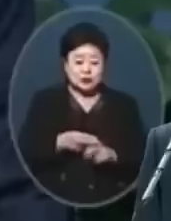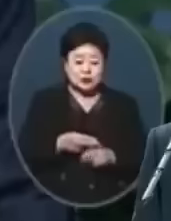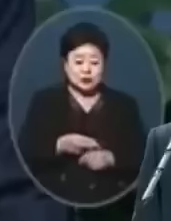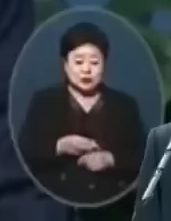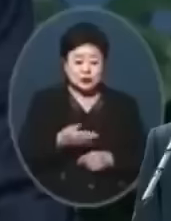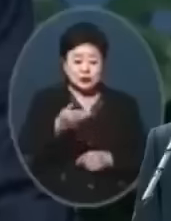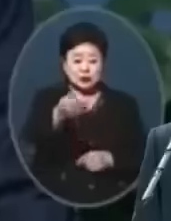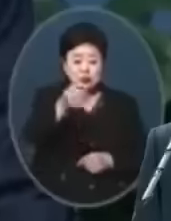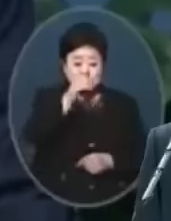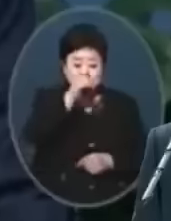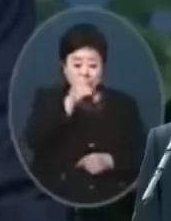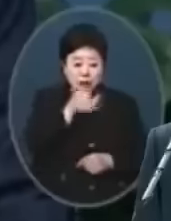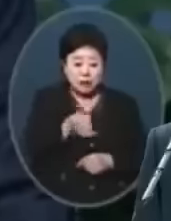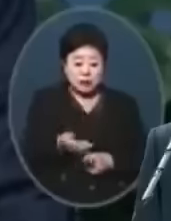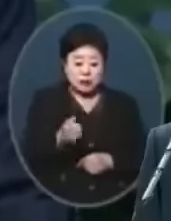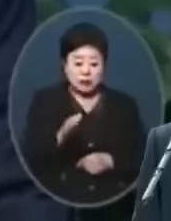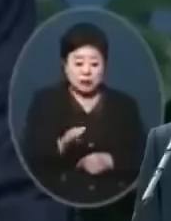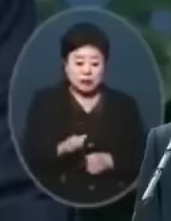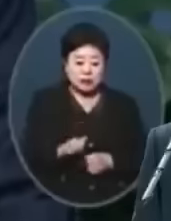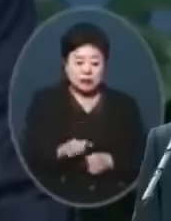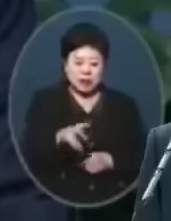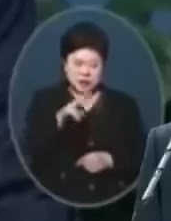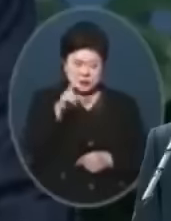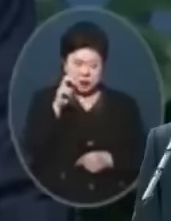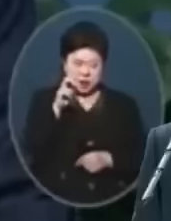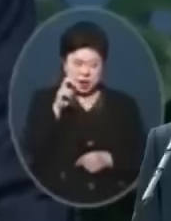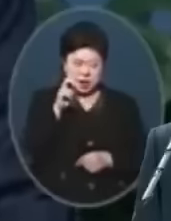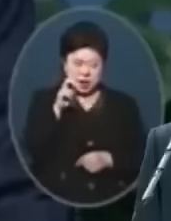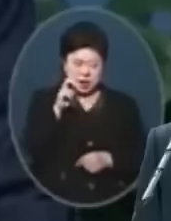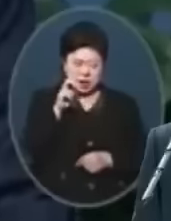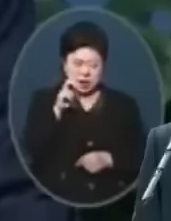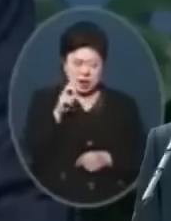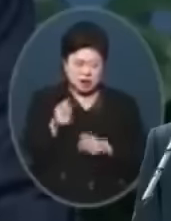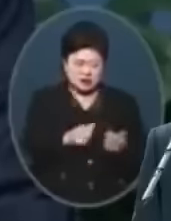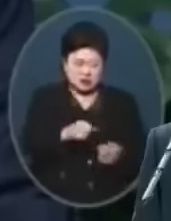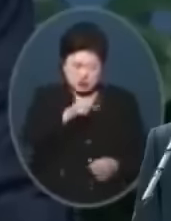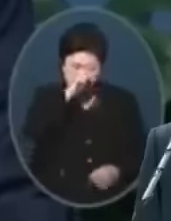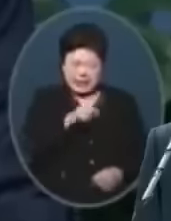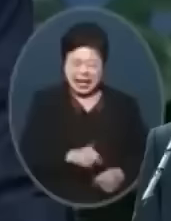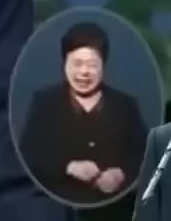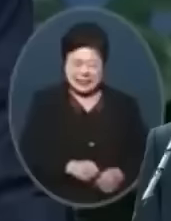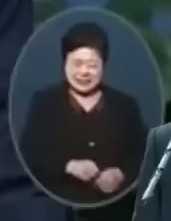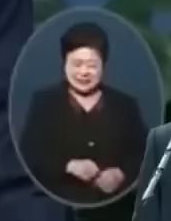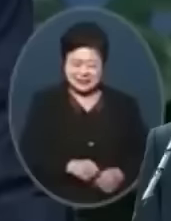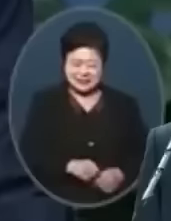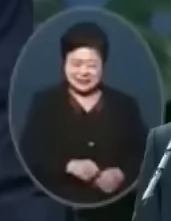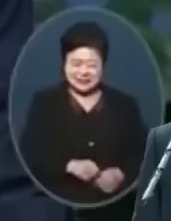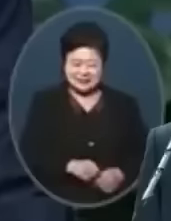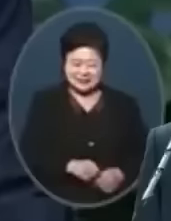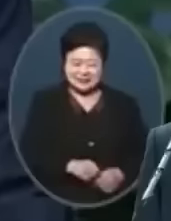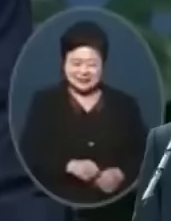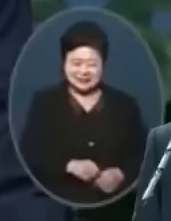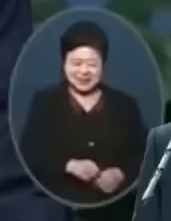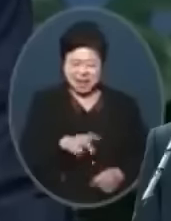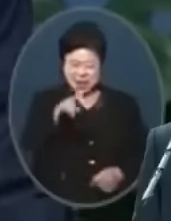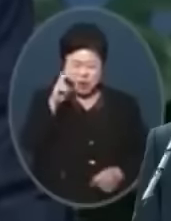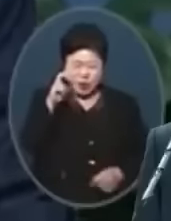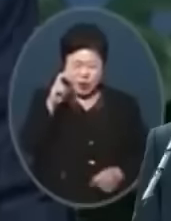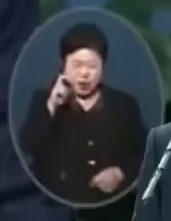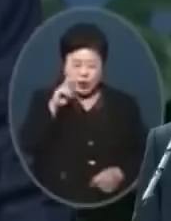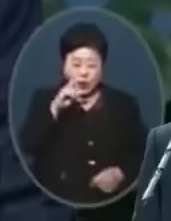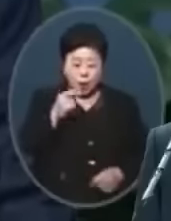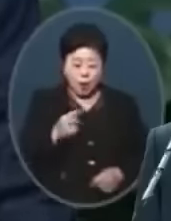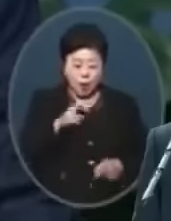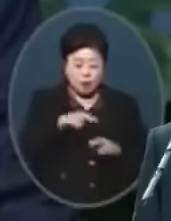이진대로 줄 수 있어요. 아주 미워서 제가 오늘 카카오리에 죽으면 좋겠다 그렇게 생각하는